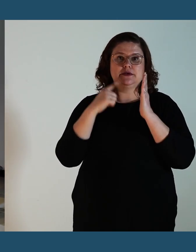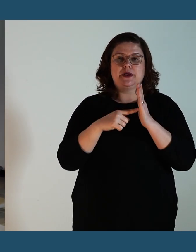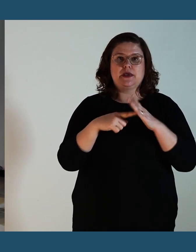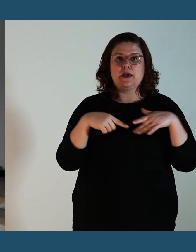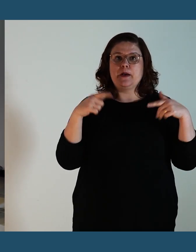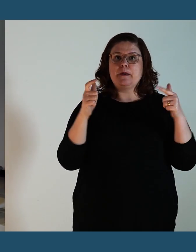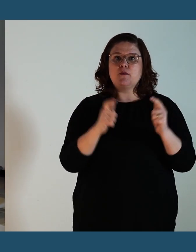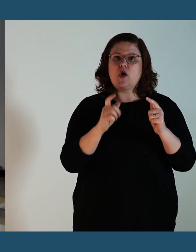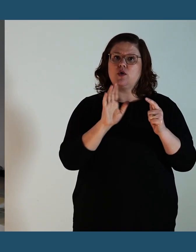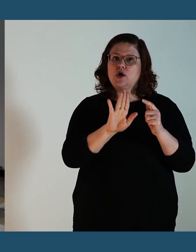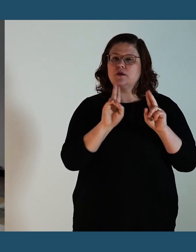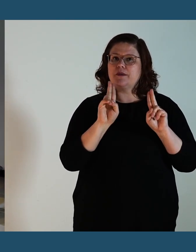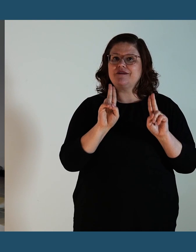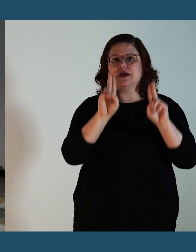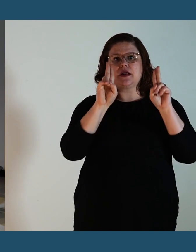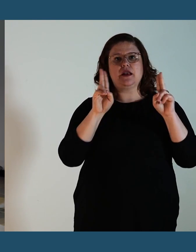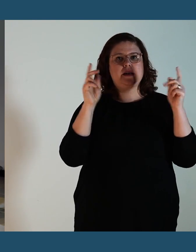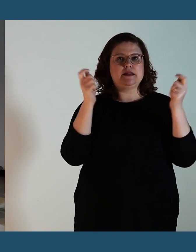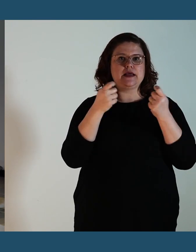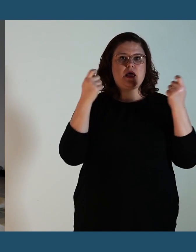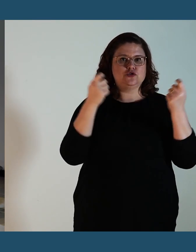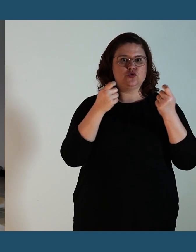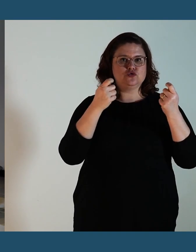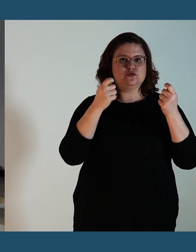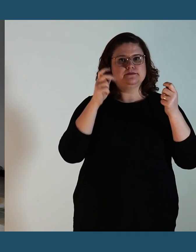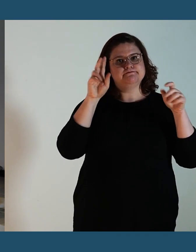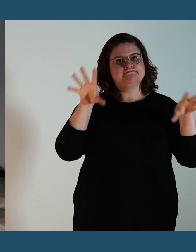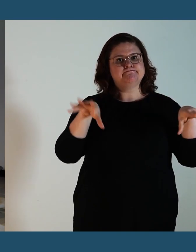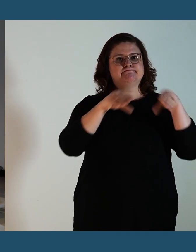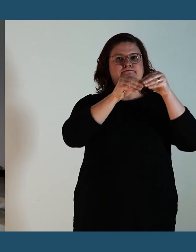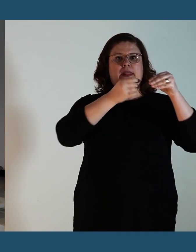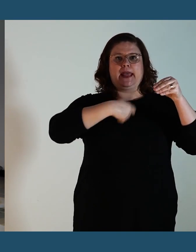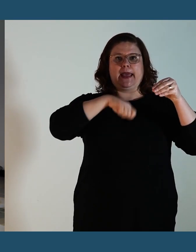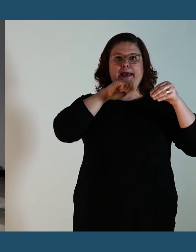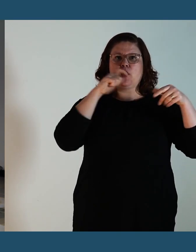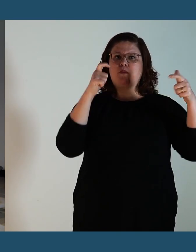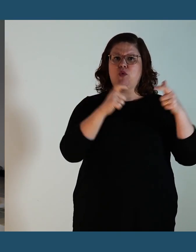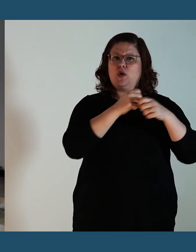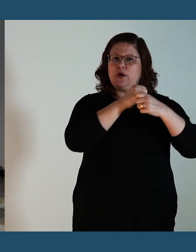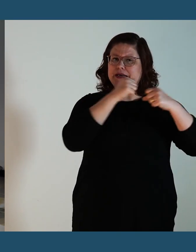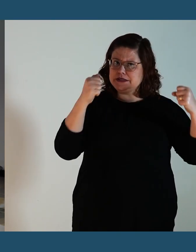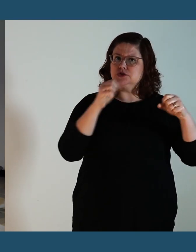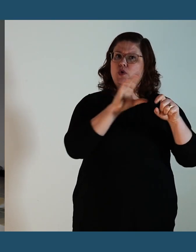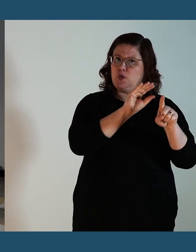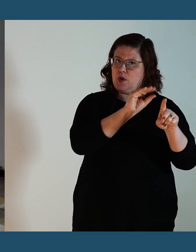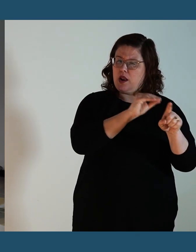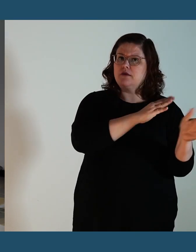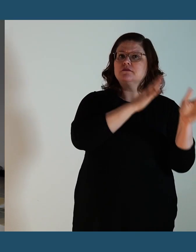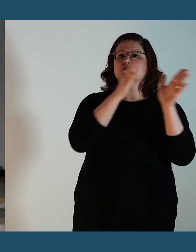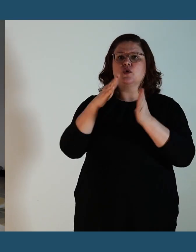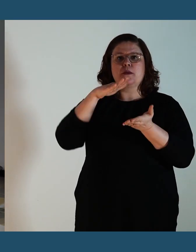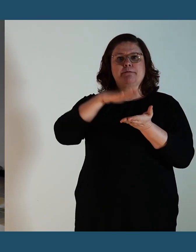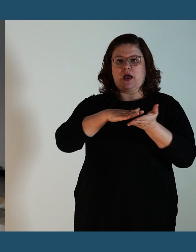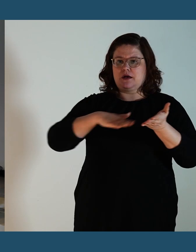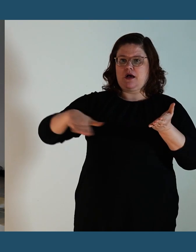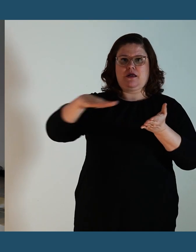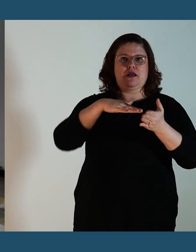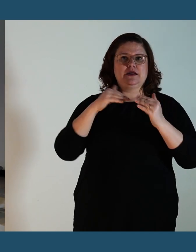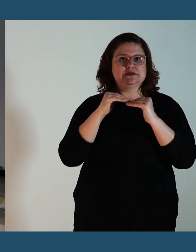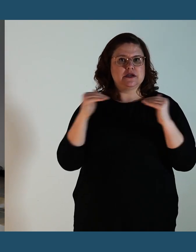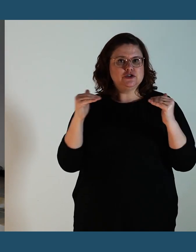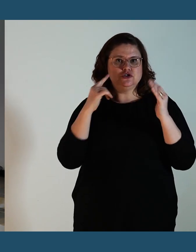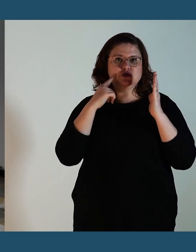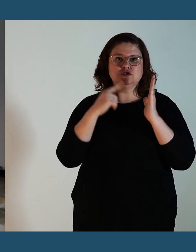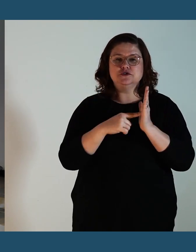puolueen virallisista tilaisuuksista, niin kyllä mä sanon, että niin kuin meidän emopuolueen isot viralliset tilaisuudet on, mutta sitten heti kun mennään vaikka paikallistasolle, tiedän